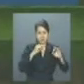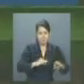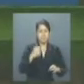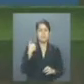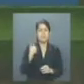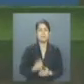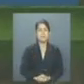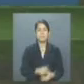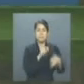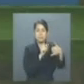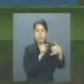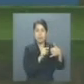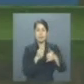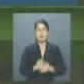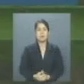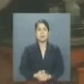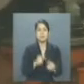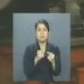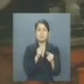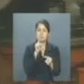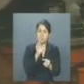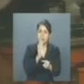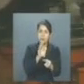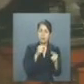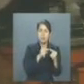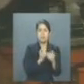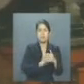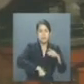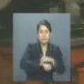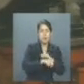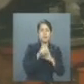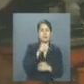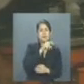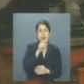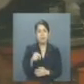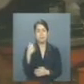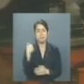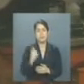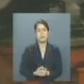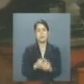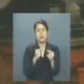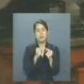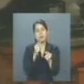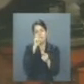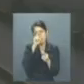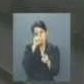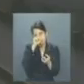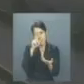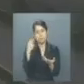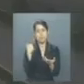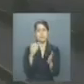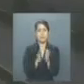เว็บผู้ตัดสินจากพรีเมียร์ลีกของอังกฤษและวอฟกังสตาร์กผู้ตัดสินชาวเยอรมนีรวมอยู่ด้วยครับ